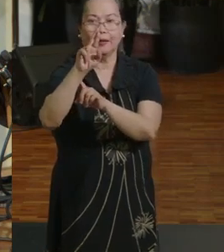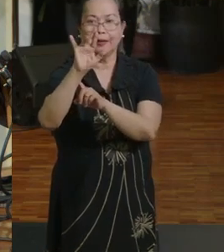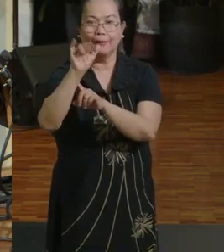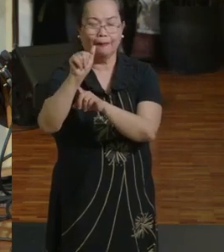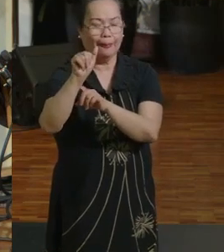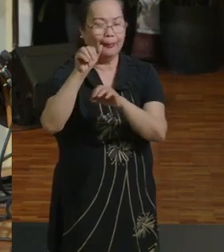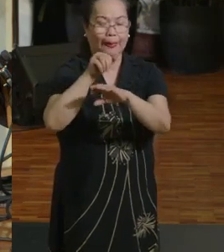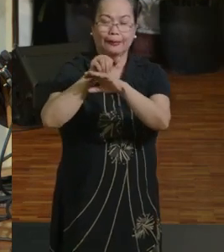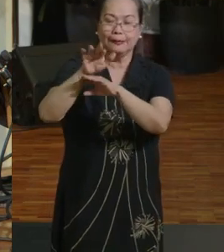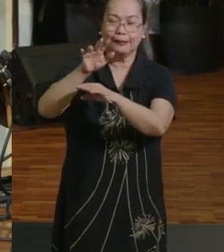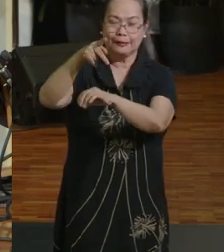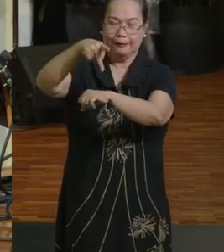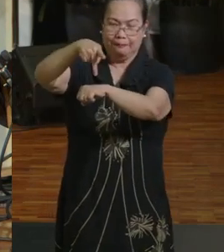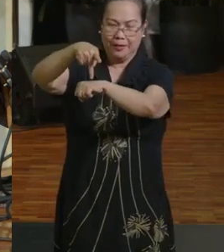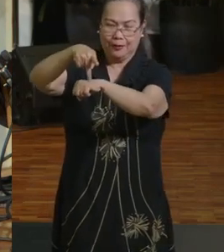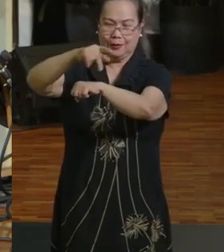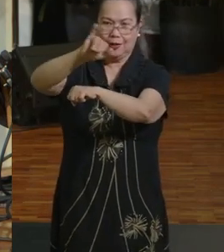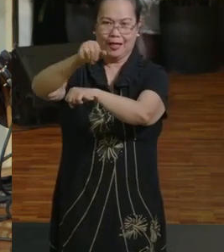and John."